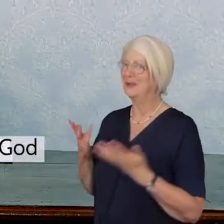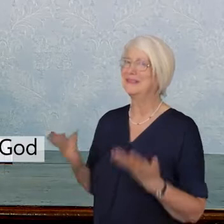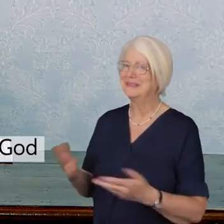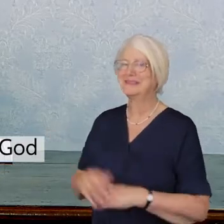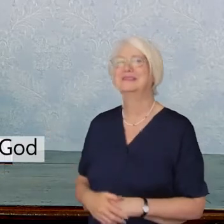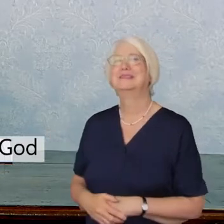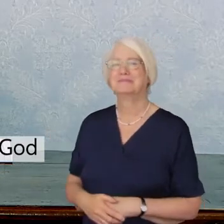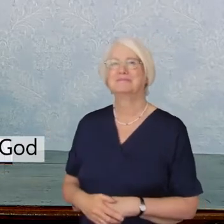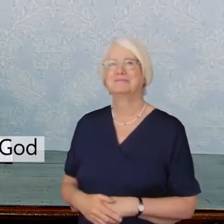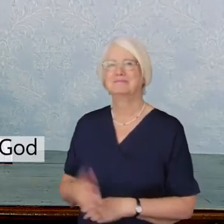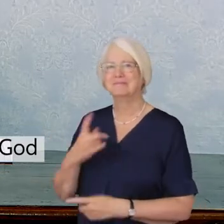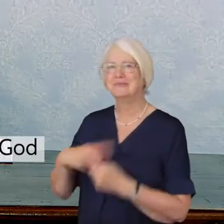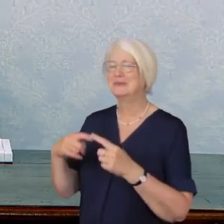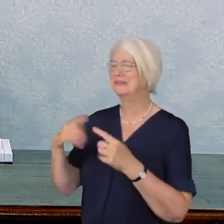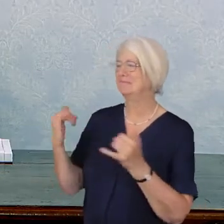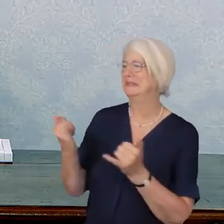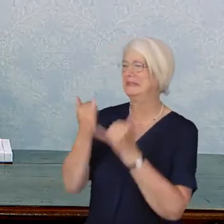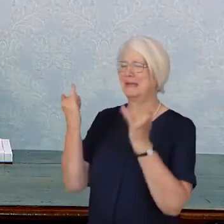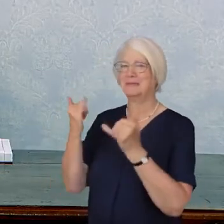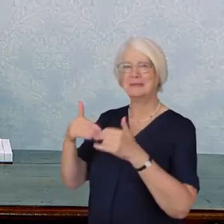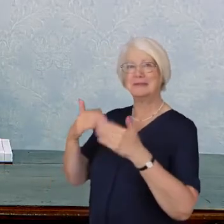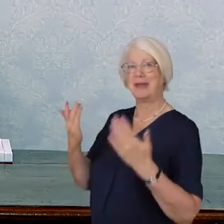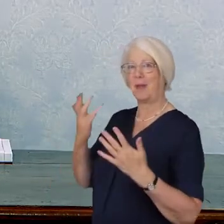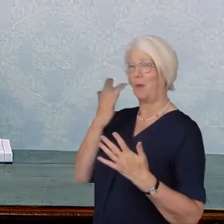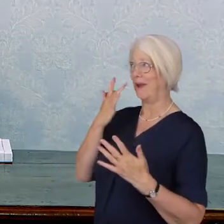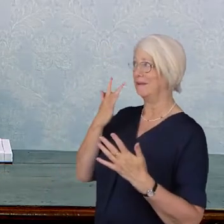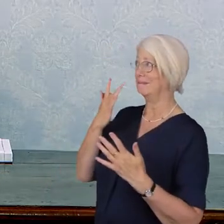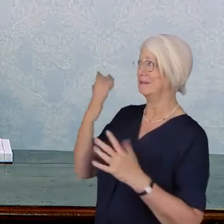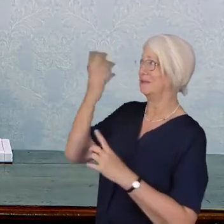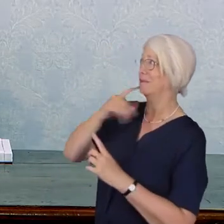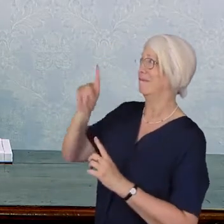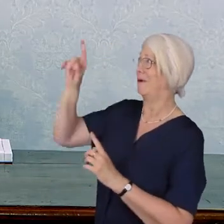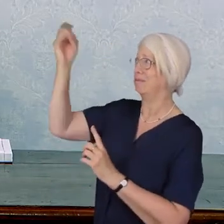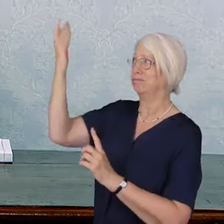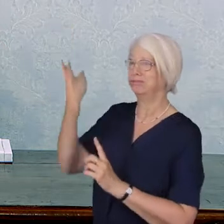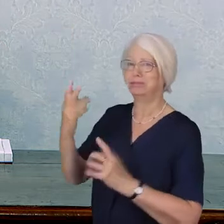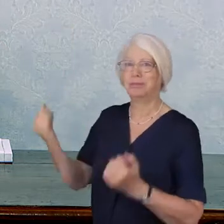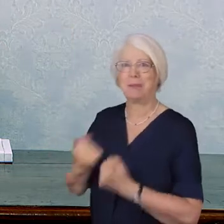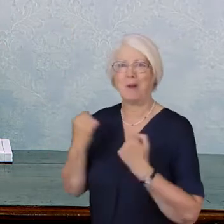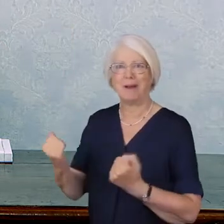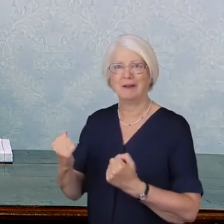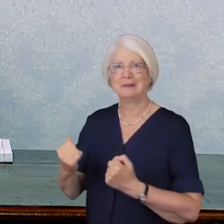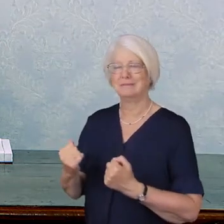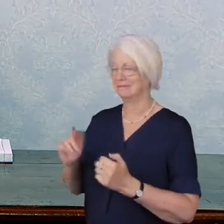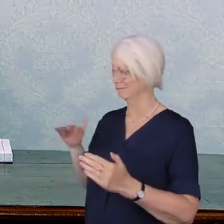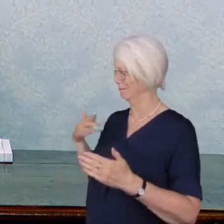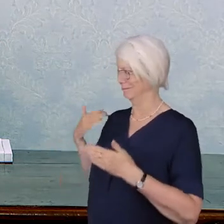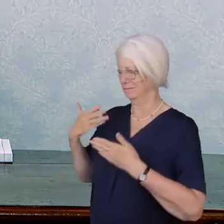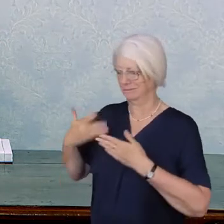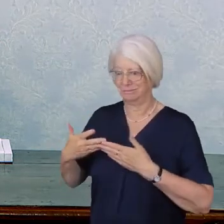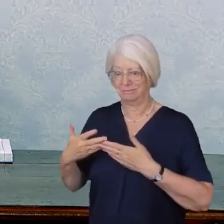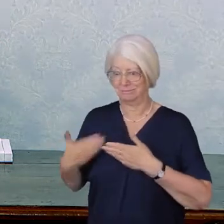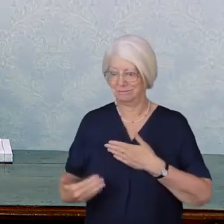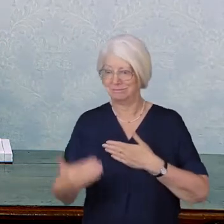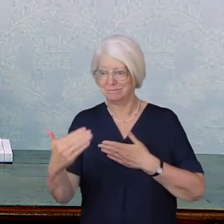il giorno in cui lo Spirito di Dio scese con potenza. Da quel giorno la vita di Dio si